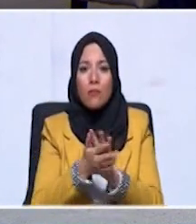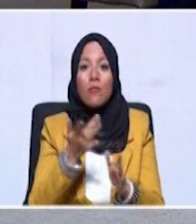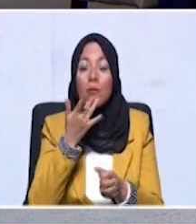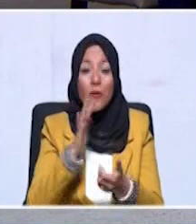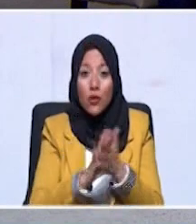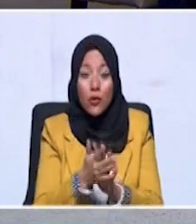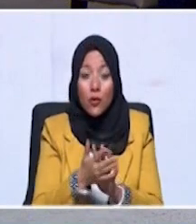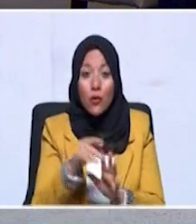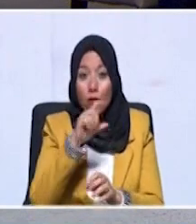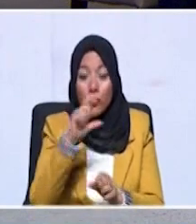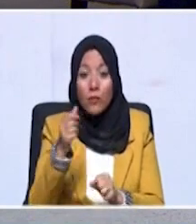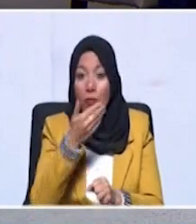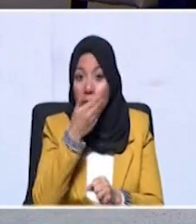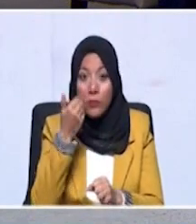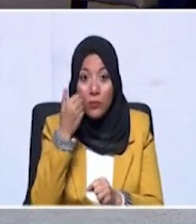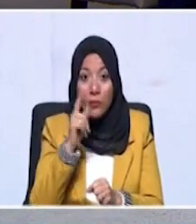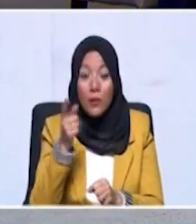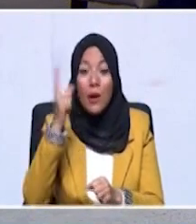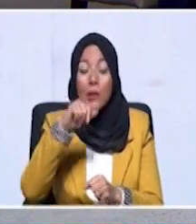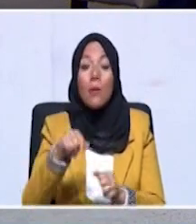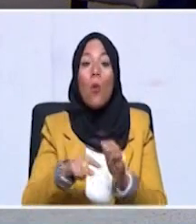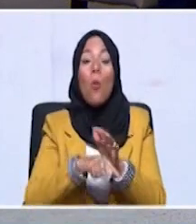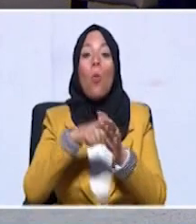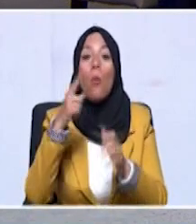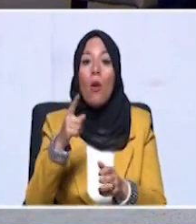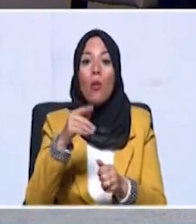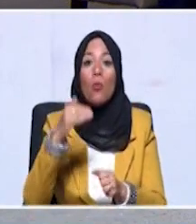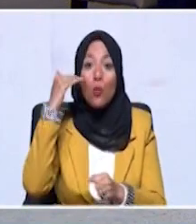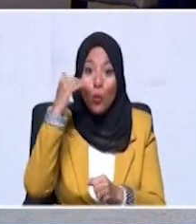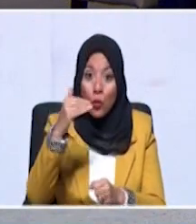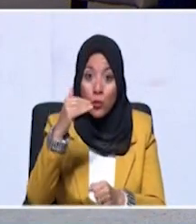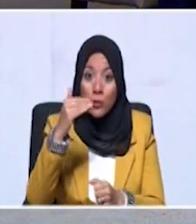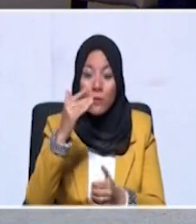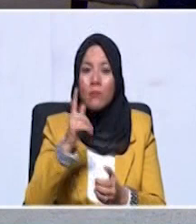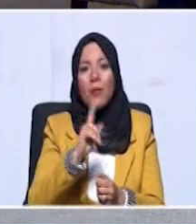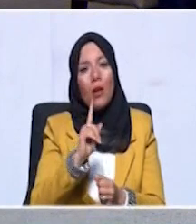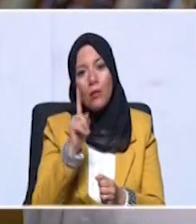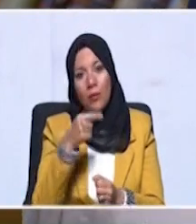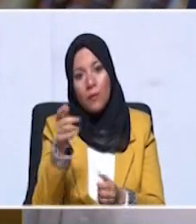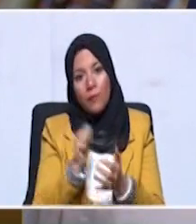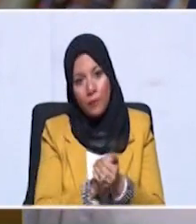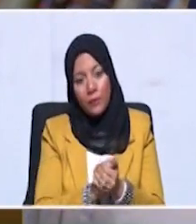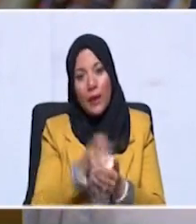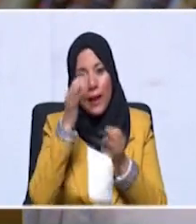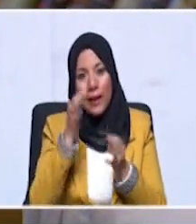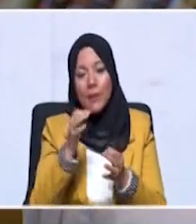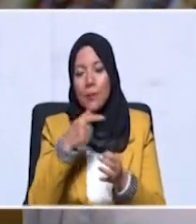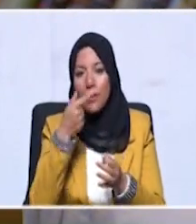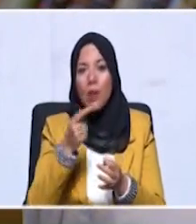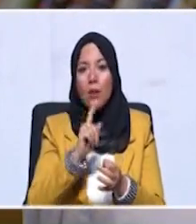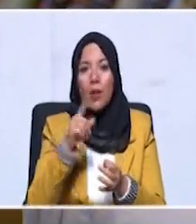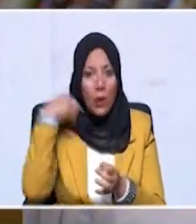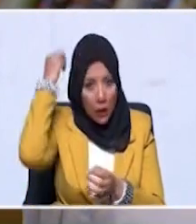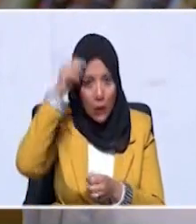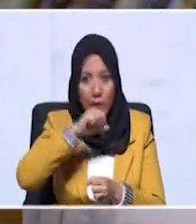في اي وقت في العام هيجي يبدا صيامه من نص شعبان غير منطقي فده اللي يتقال له بقى ان الرسول